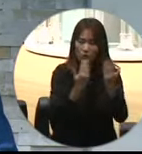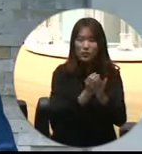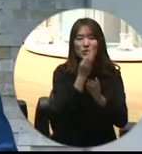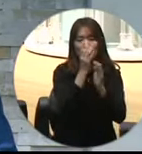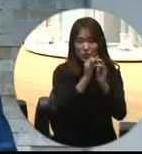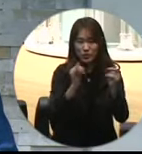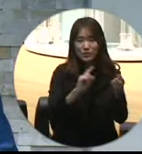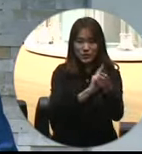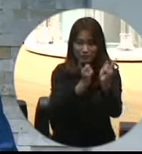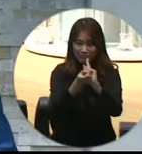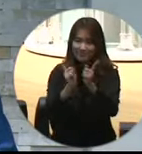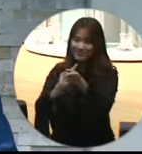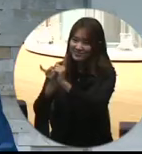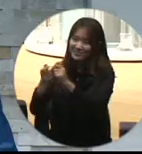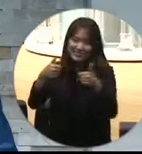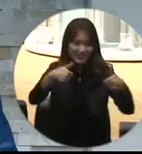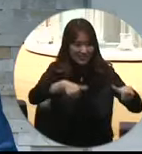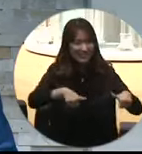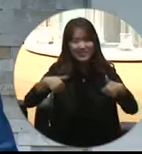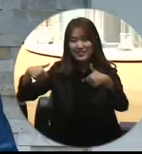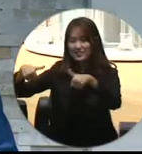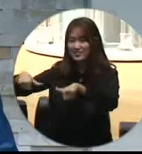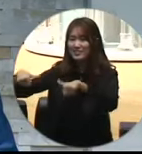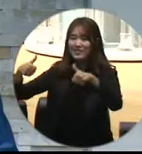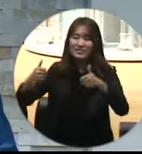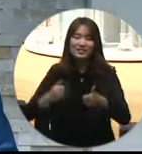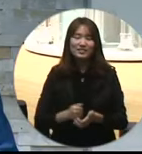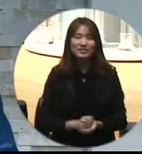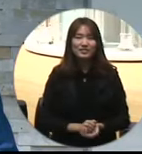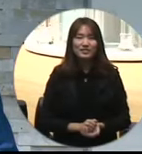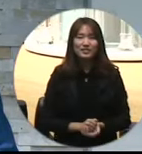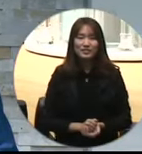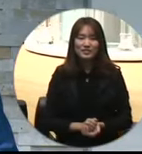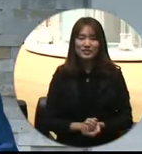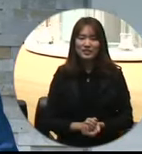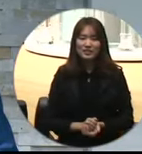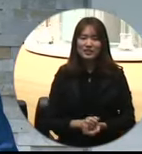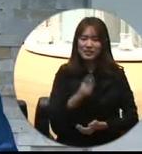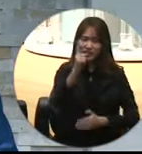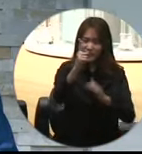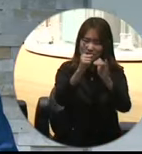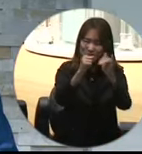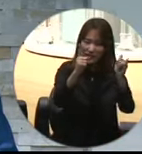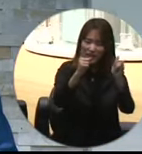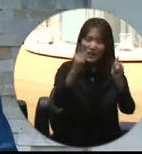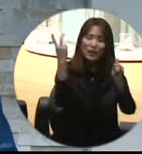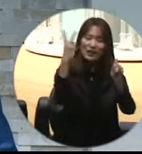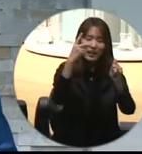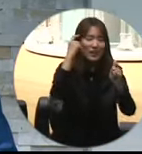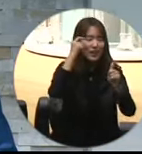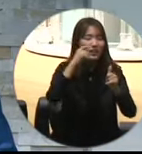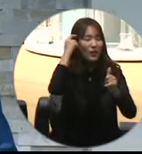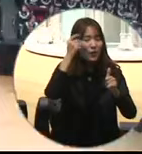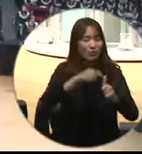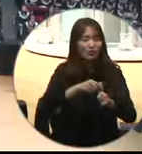모자실 장애인교회 서로 다 인사합시다. 그 한 사람 또 하나의 열매를